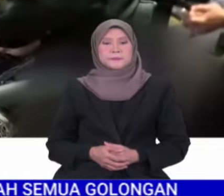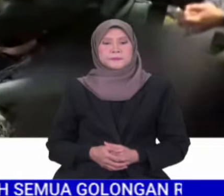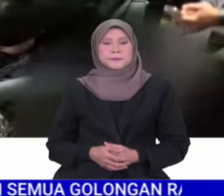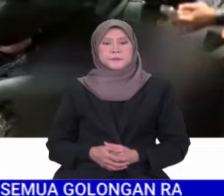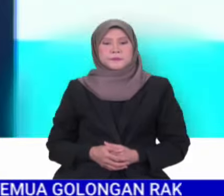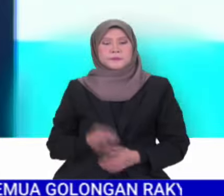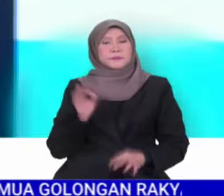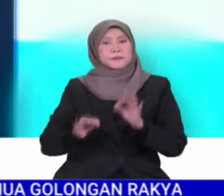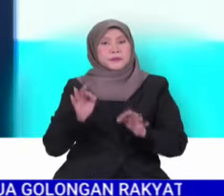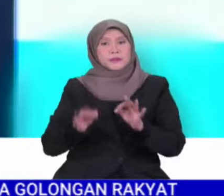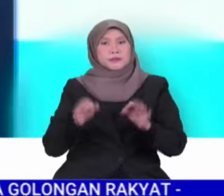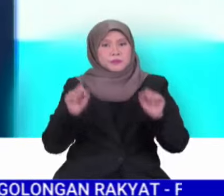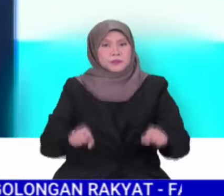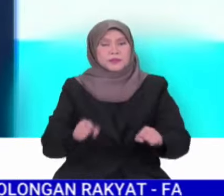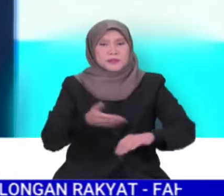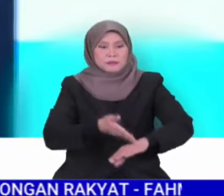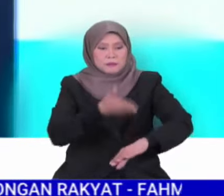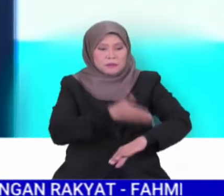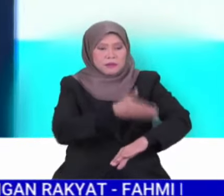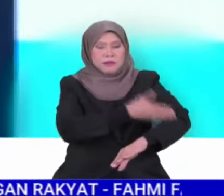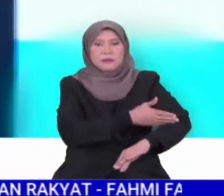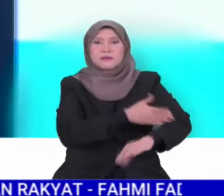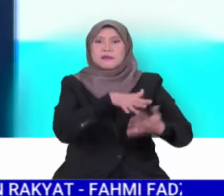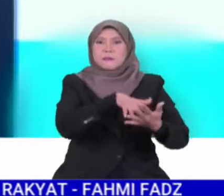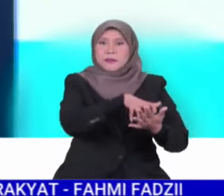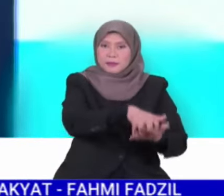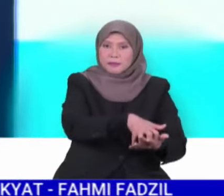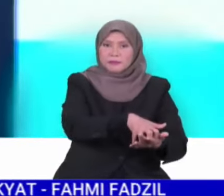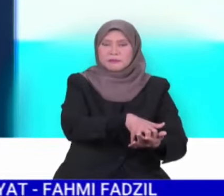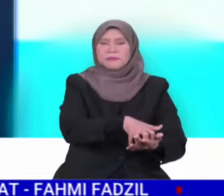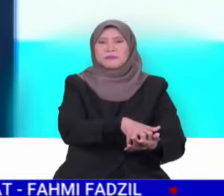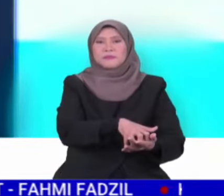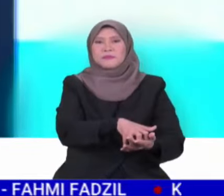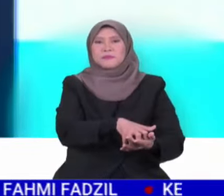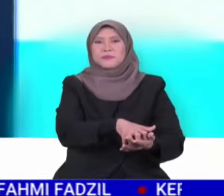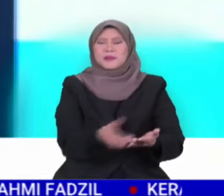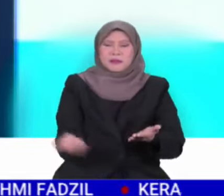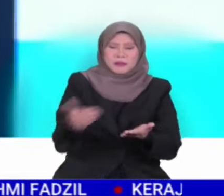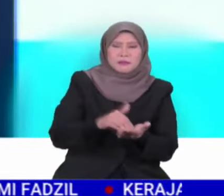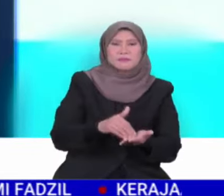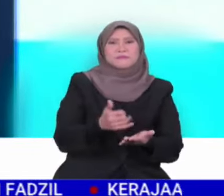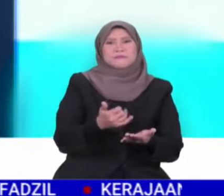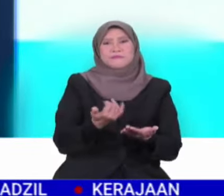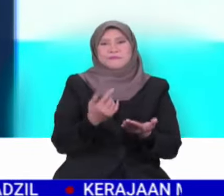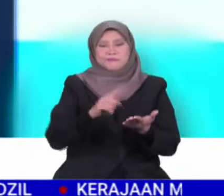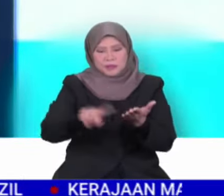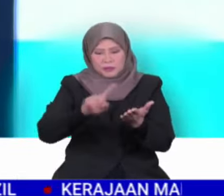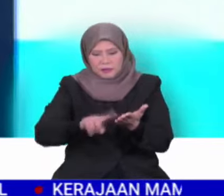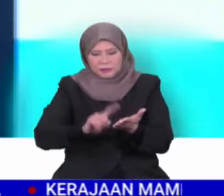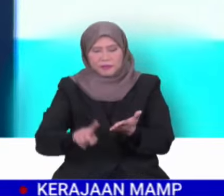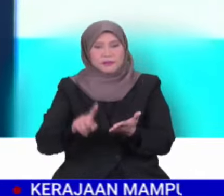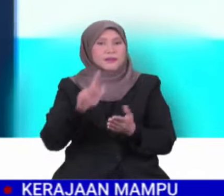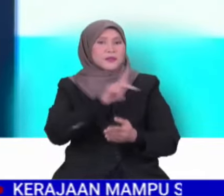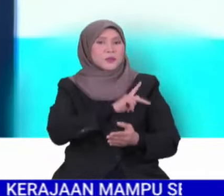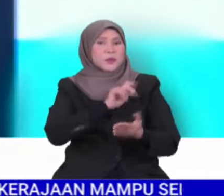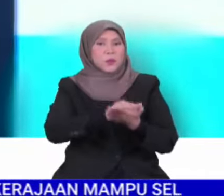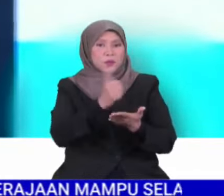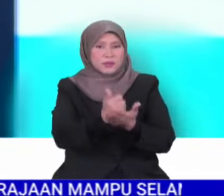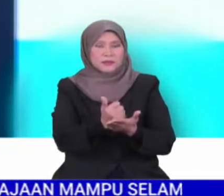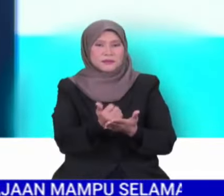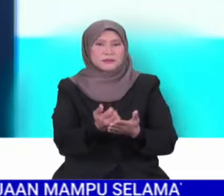dapat diperbaiki kelemahan-kelemahan yang disebut berulang kali selama berpuluh tahun oleh Ketua Duit